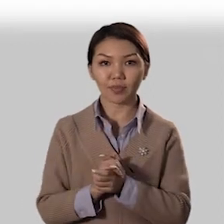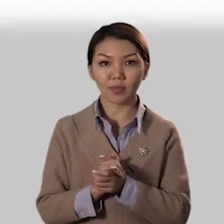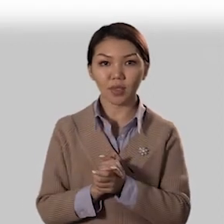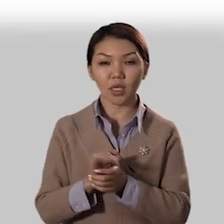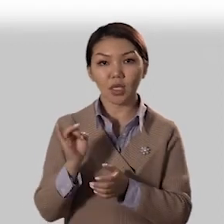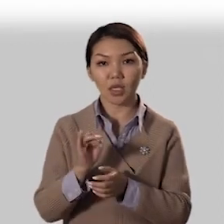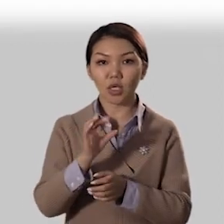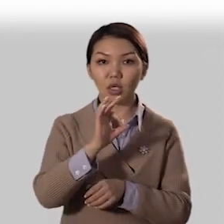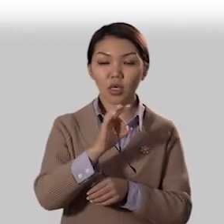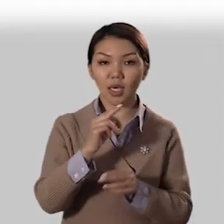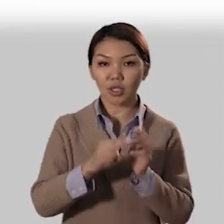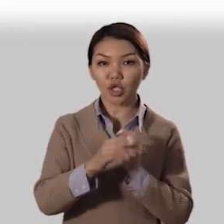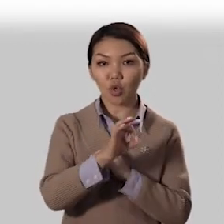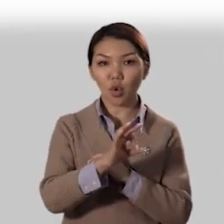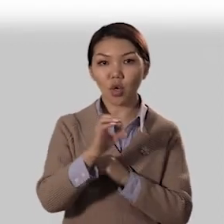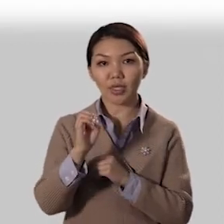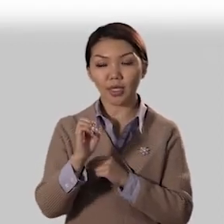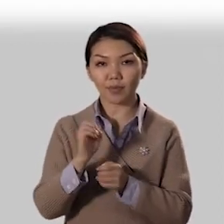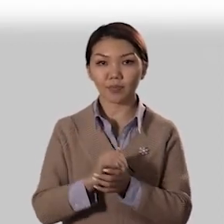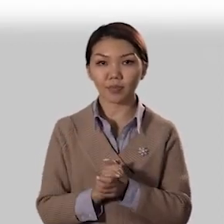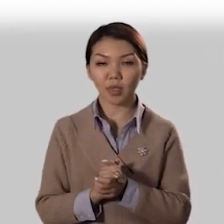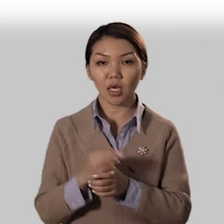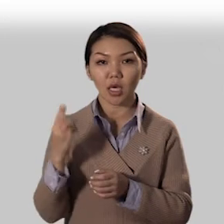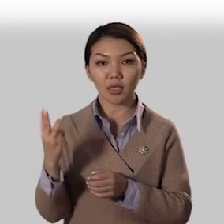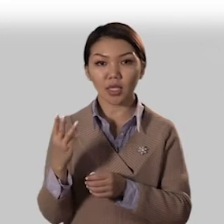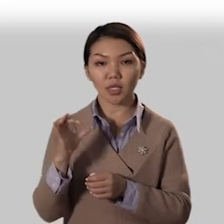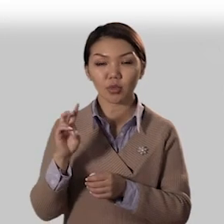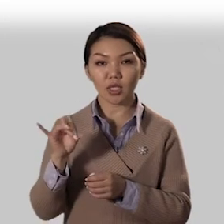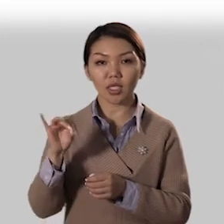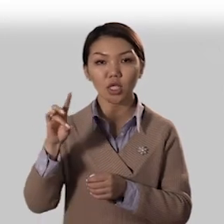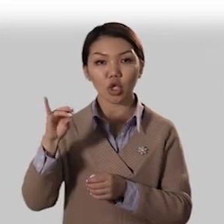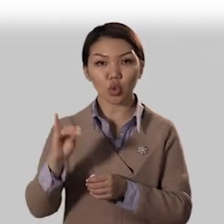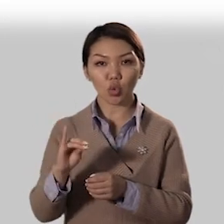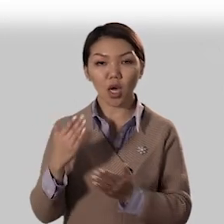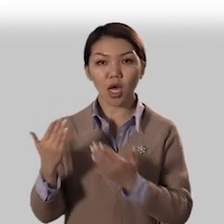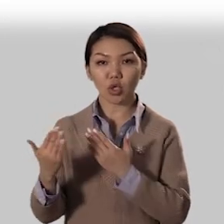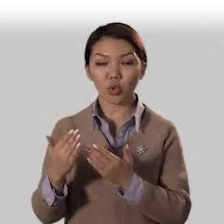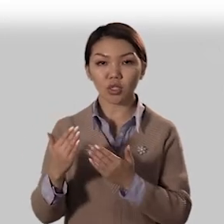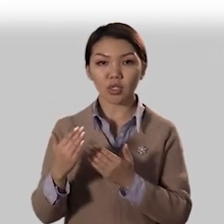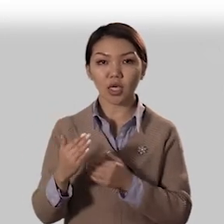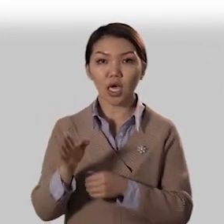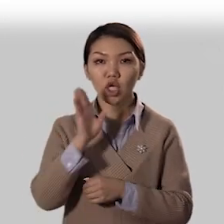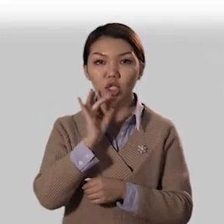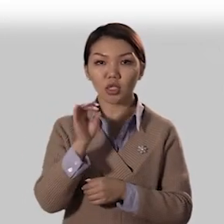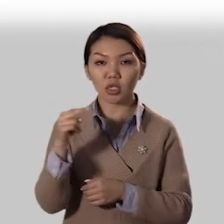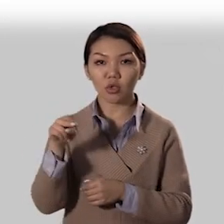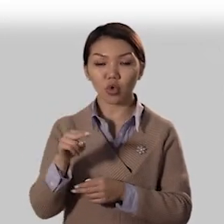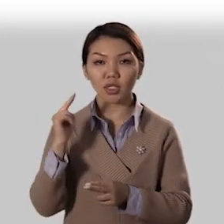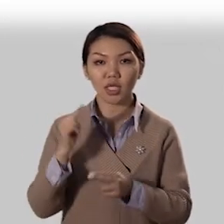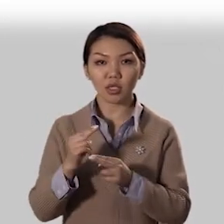е к третьему склонению относятся существительное женского рода с нулевым